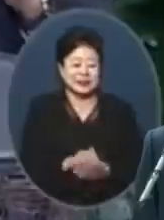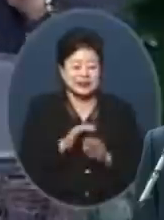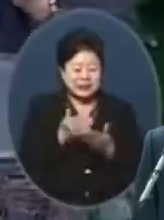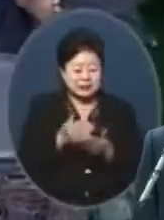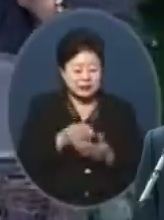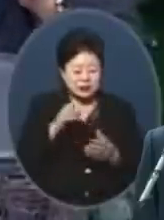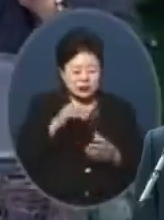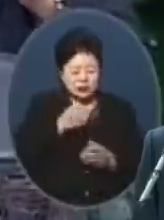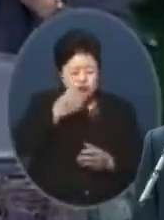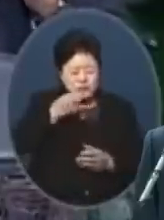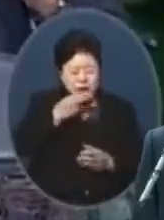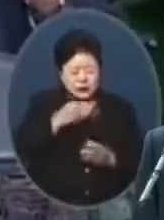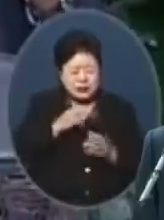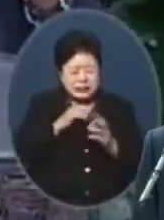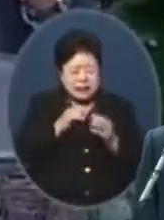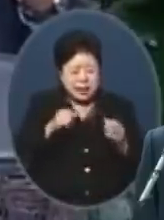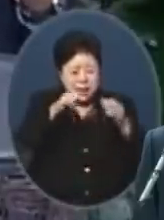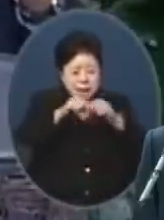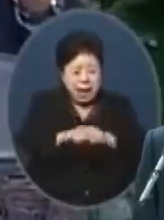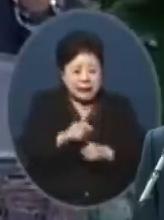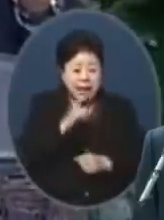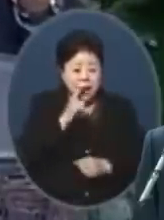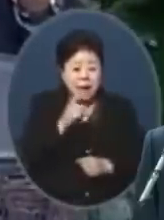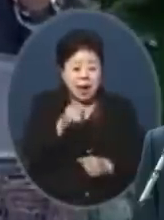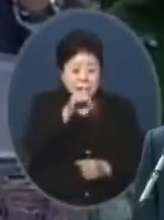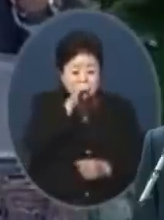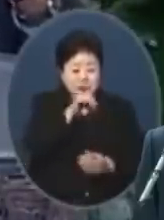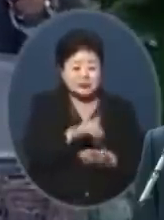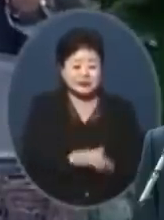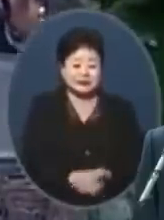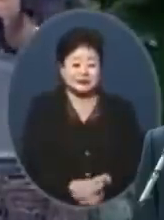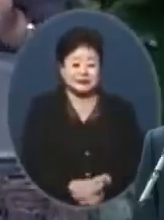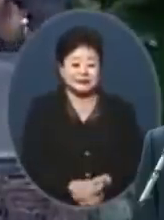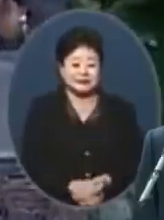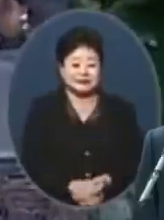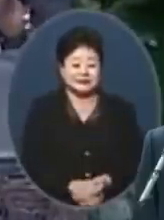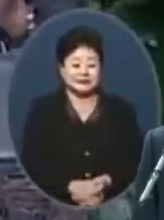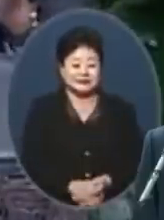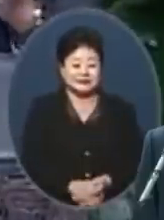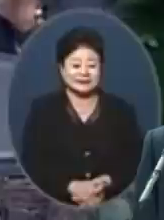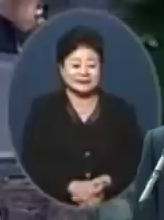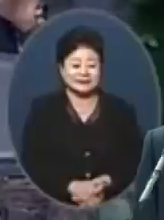백성은 망한다고 말했습니다. Bible says, a nation without a dream will perish.